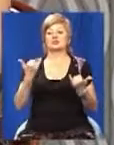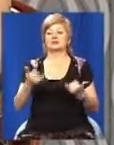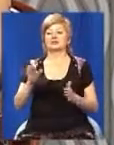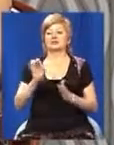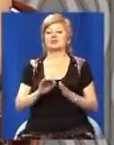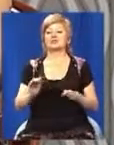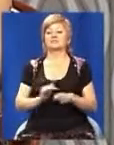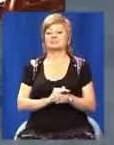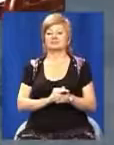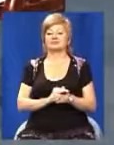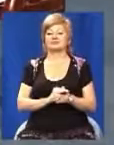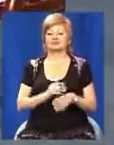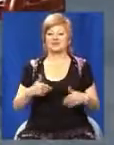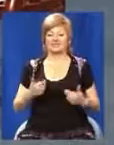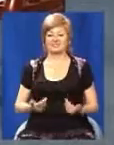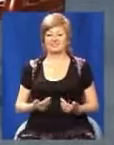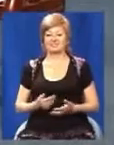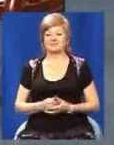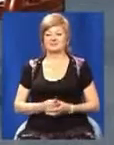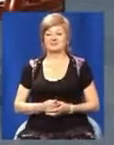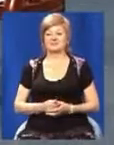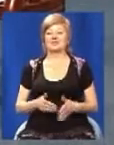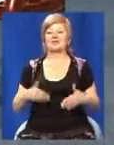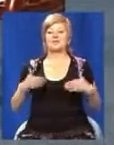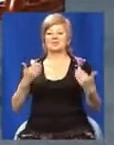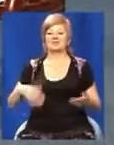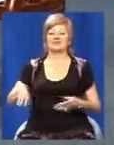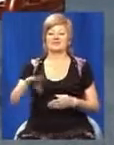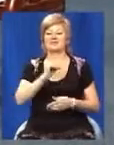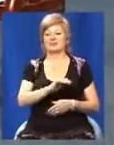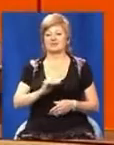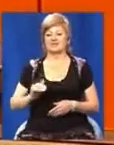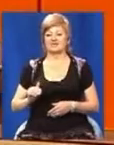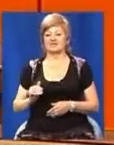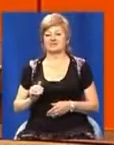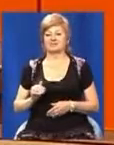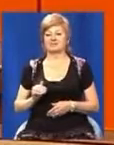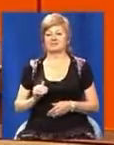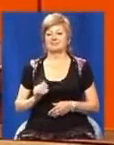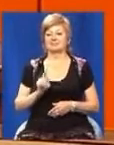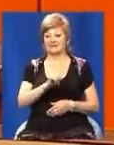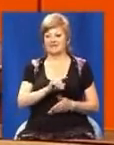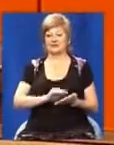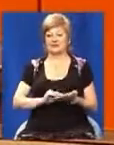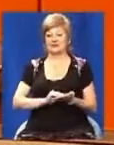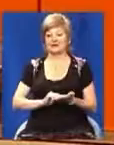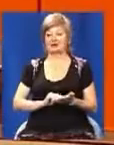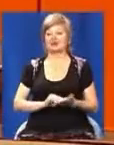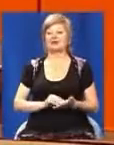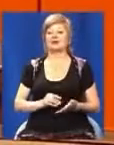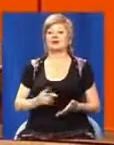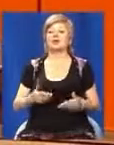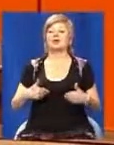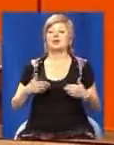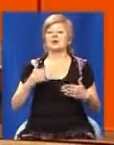так. Дубль три. Три. Привіт усім дітлахам. Ну, тепер ти вітайся, Мінко. Ага,